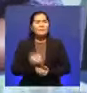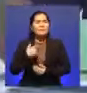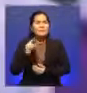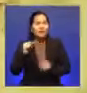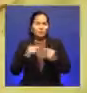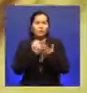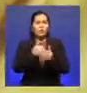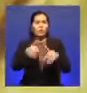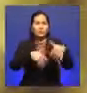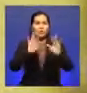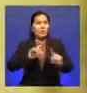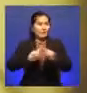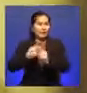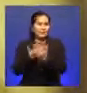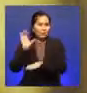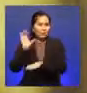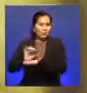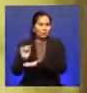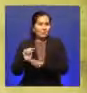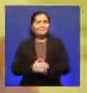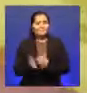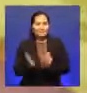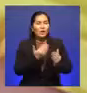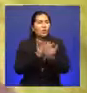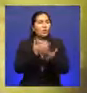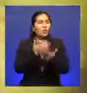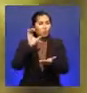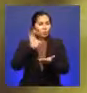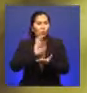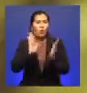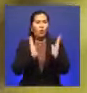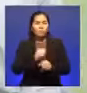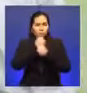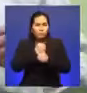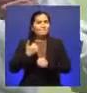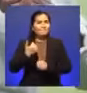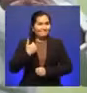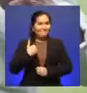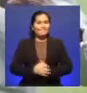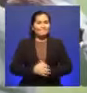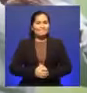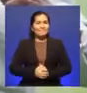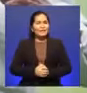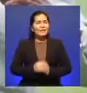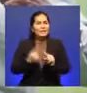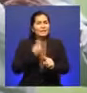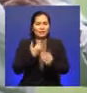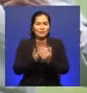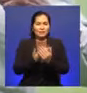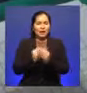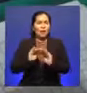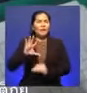องครับขณะเดียวกันก็มีกองทุนสวัสดิการผู้สูงอายุตำบลแหวงด้วยโดยจะออมเดือนละ50บาททุ